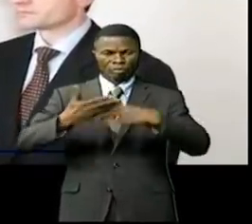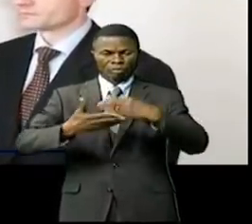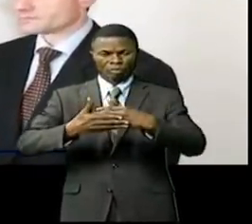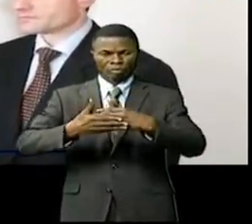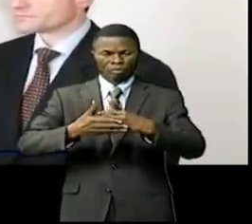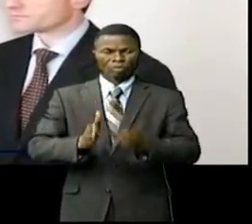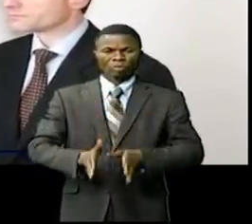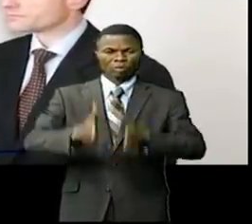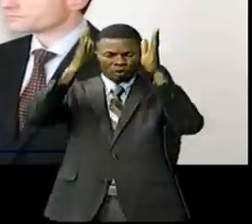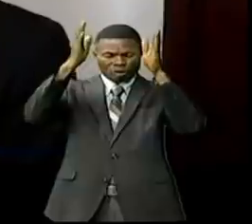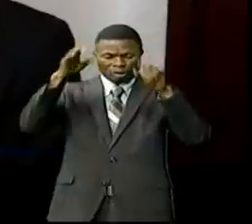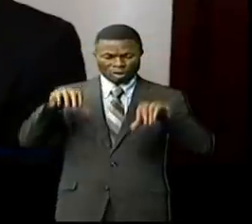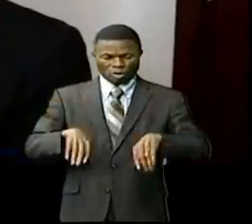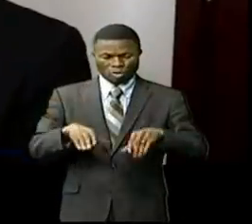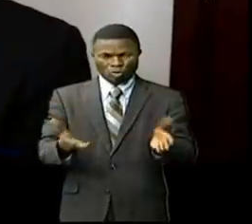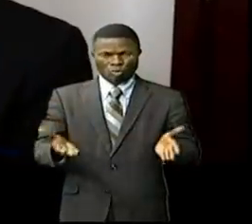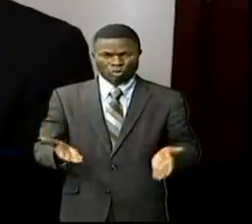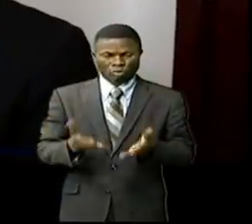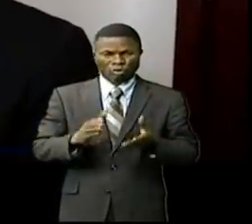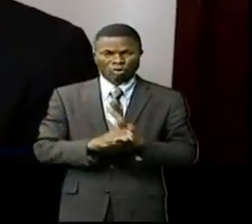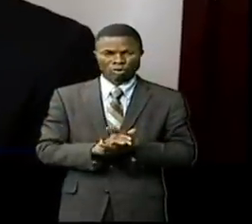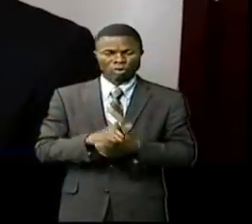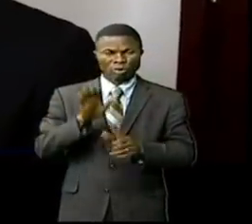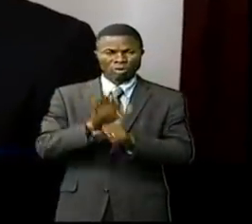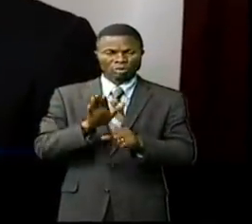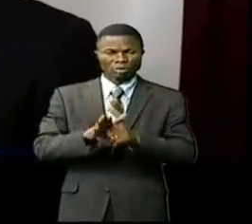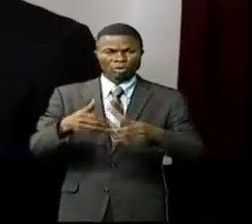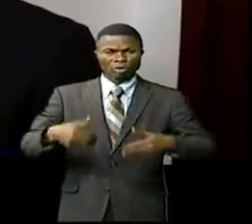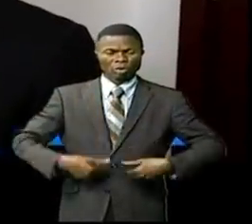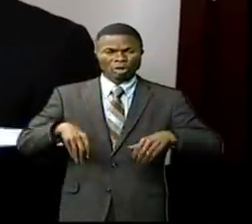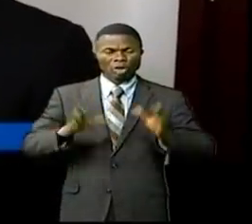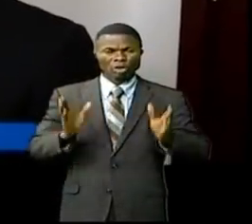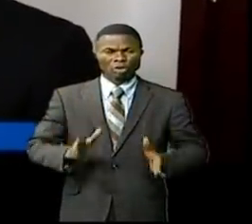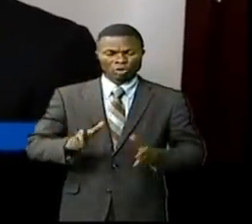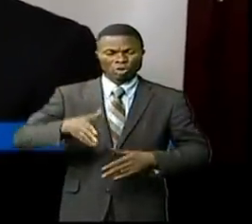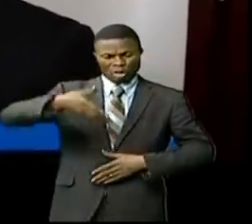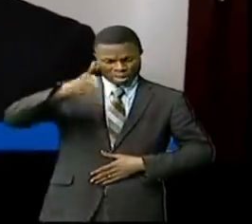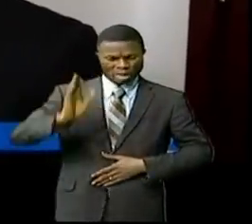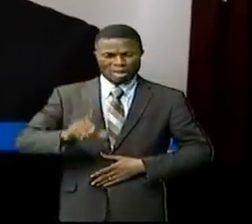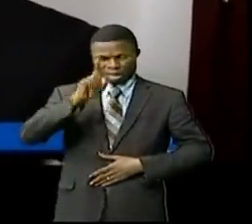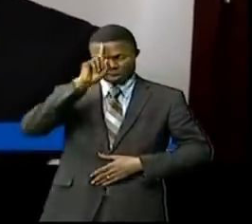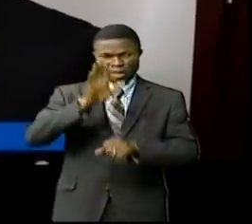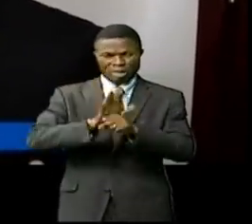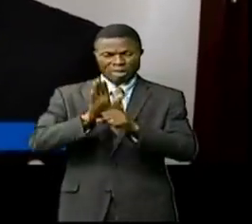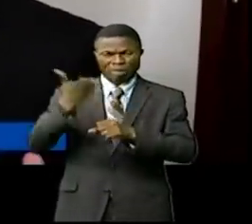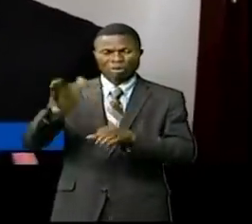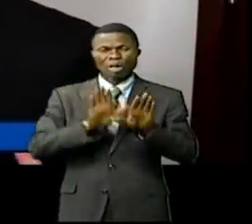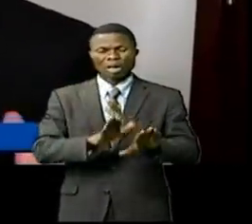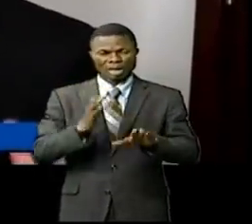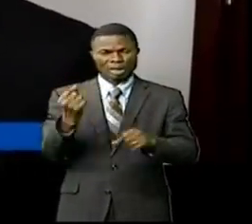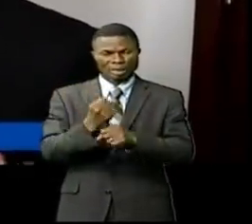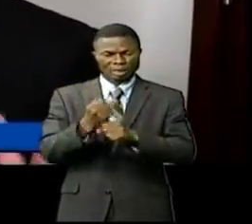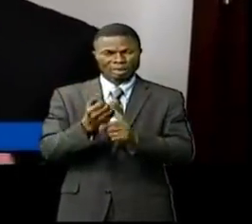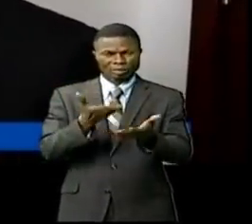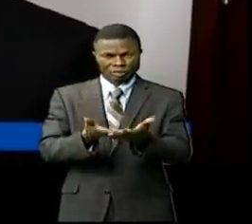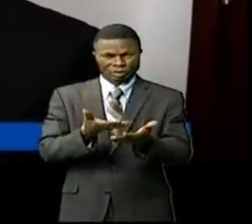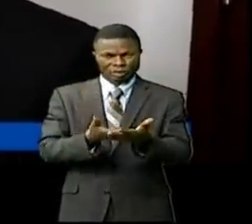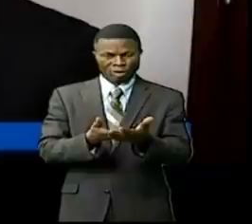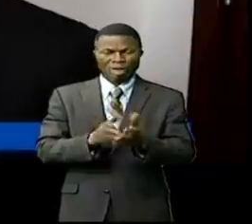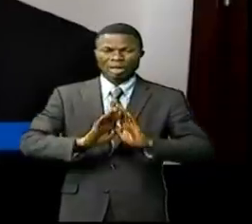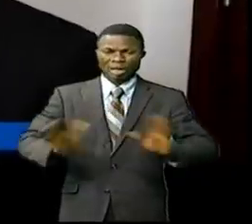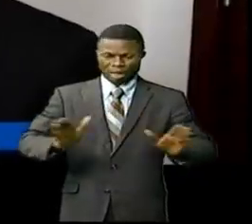partir du Congo. Il y a beaucoup de jeunes Congolais très patients, très intelligents qui attendent à cette technologie, qui peuvent faire